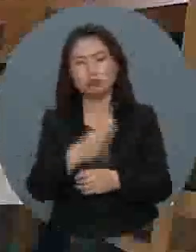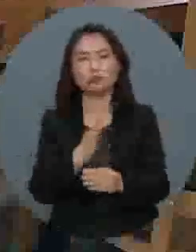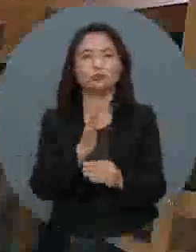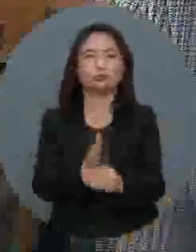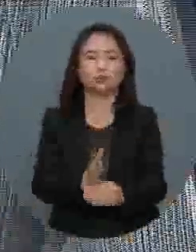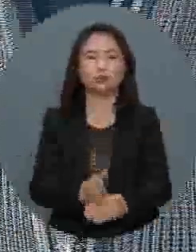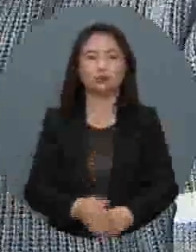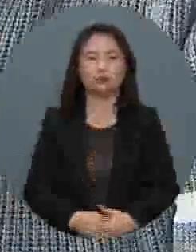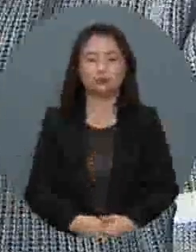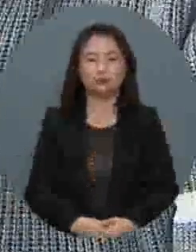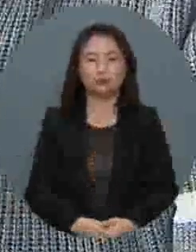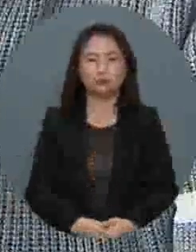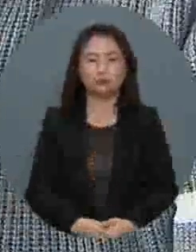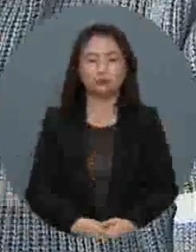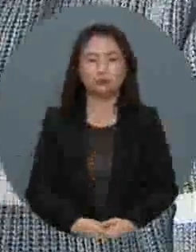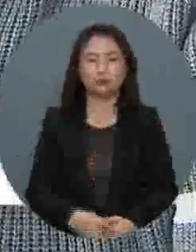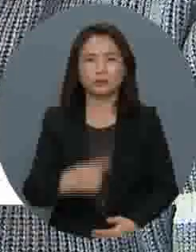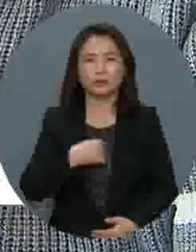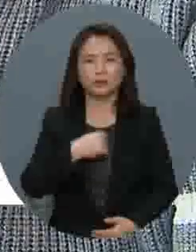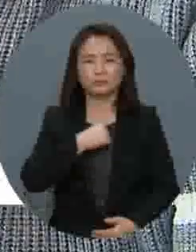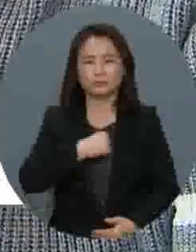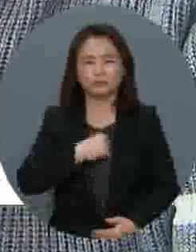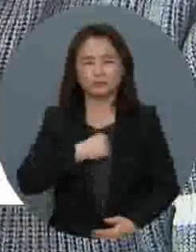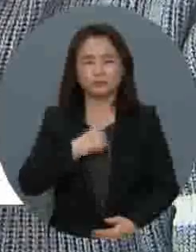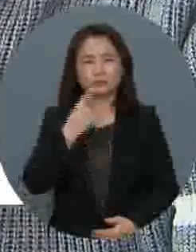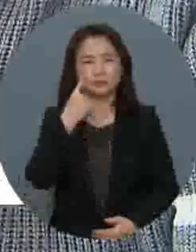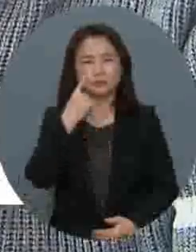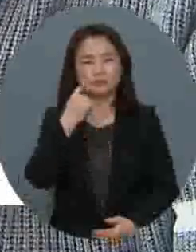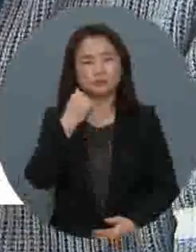있습니다. 저는 제가 버틸 수 있는 게